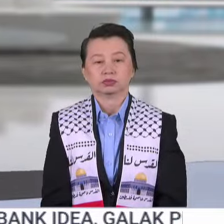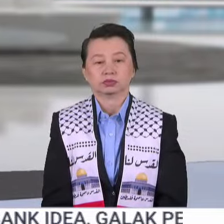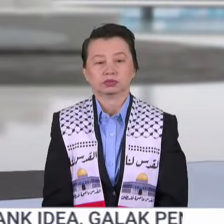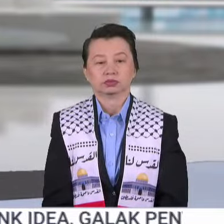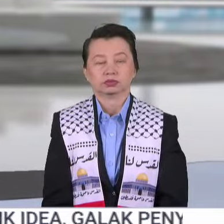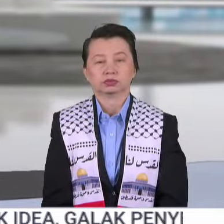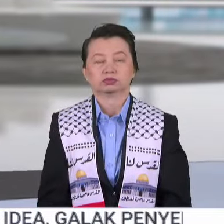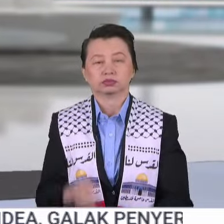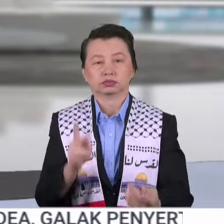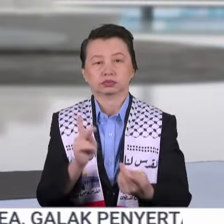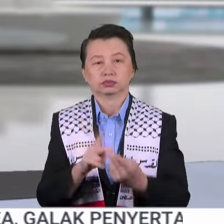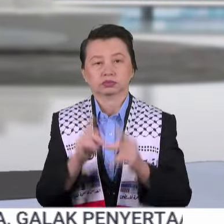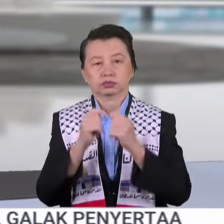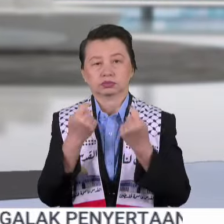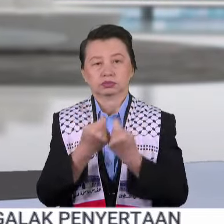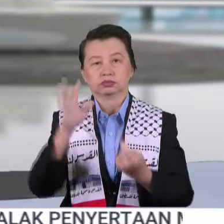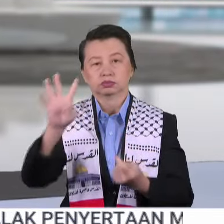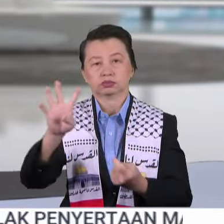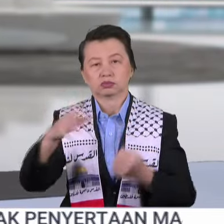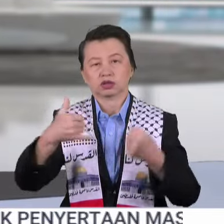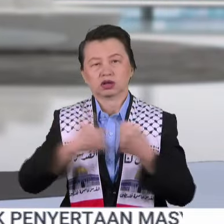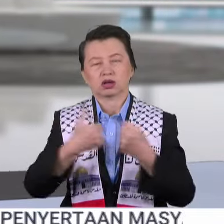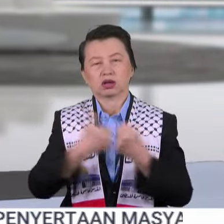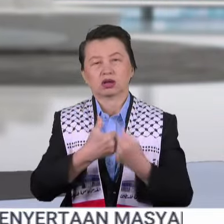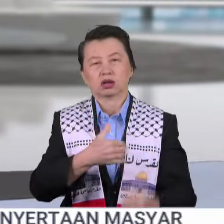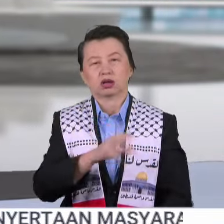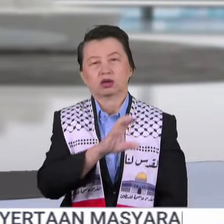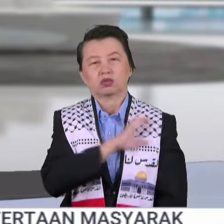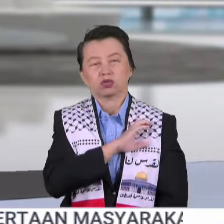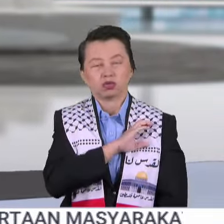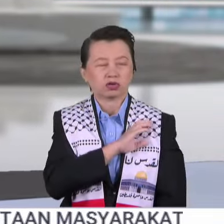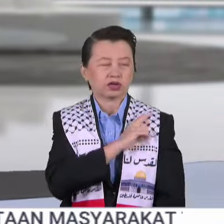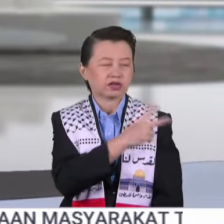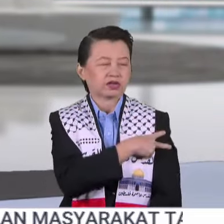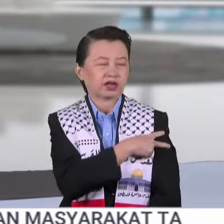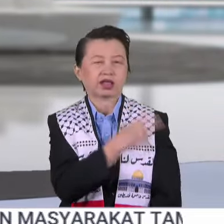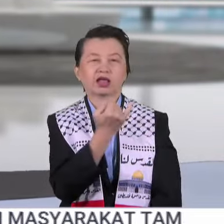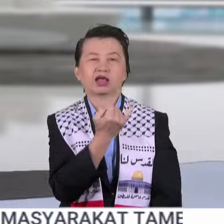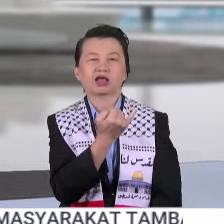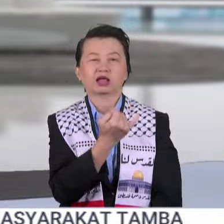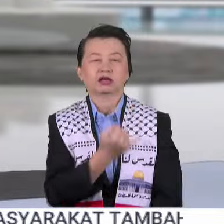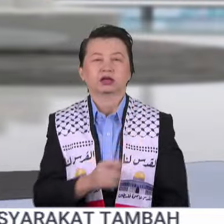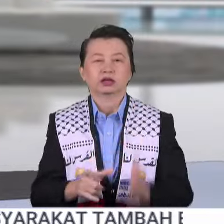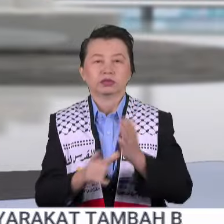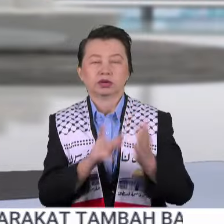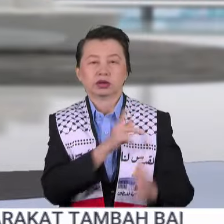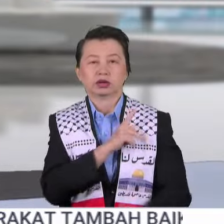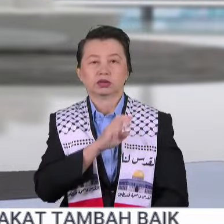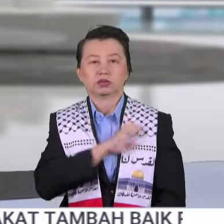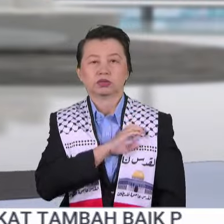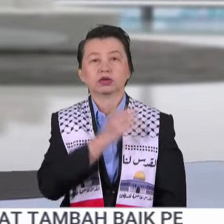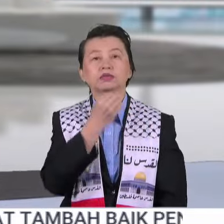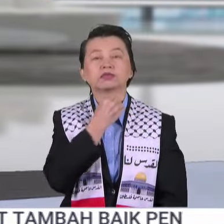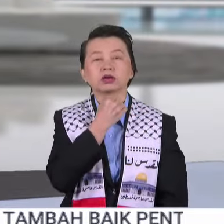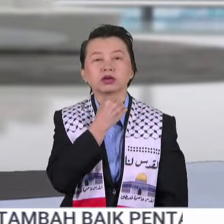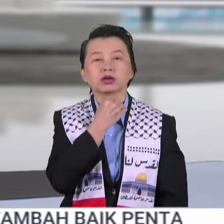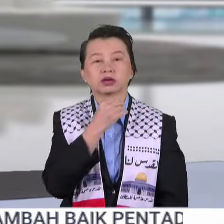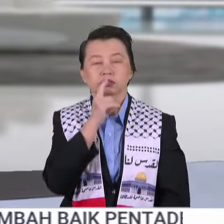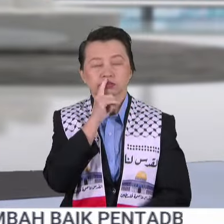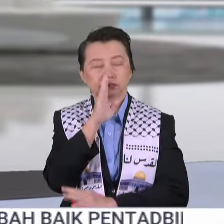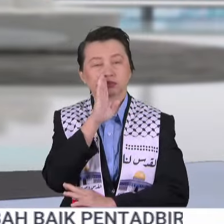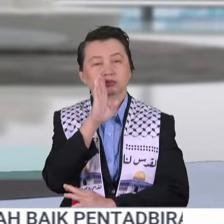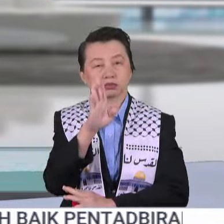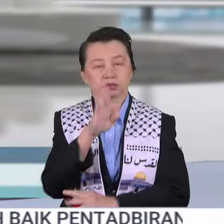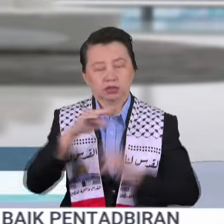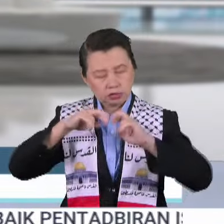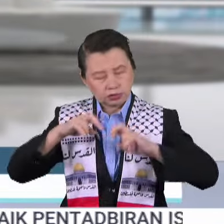Susulan dakwaan pelajar tingkatan 4 dirogol anggota polis berpangkat sarjan, Timbalan Ketua Polis Perak Dato' Azizi Mat Aris memberi